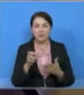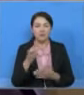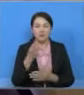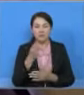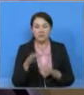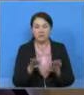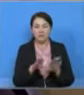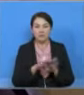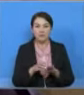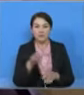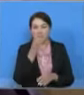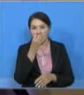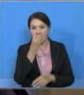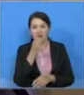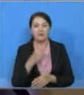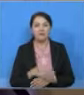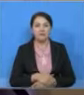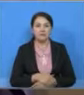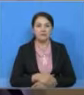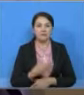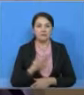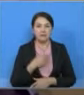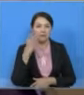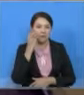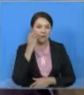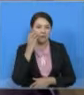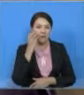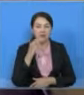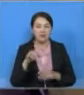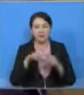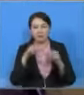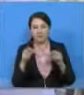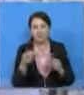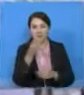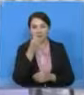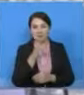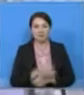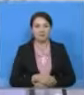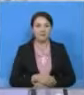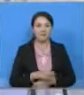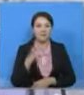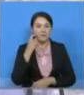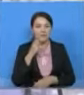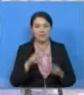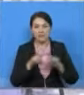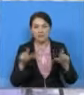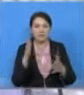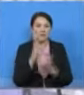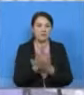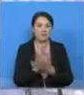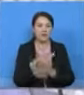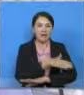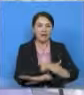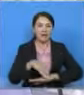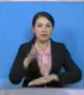тоже доедаю до конца. И яблоко, бананы ем. У стоматологической клиники есть филиал по